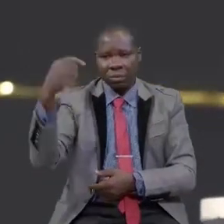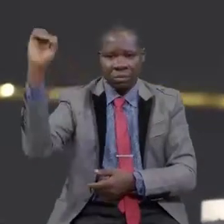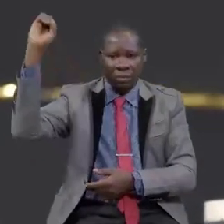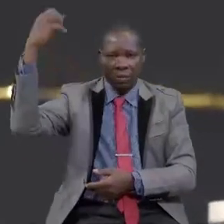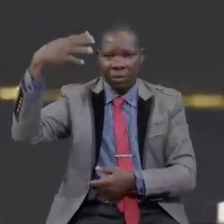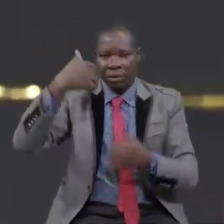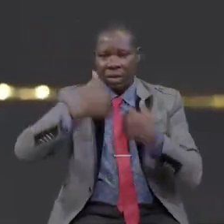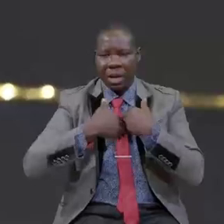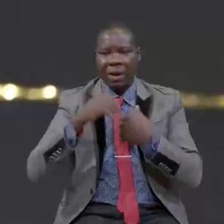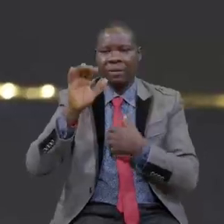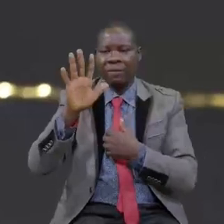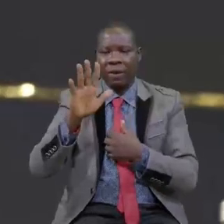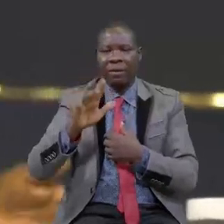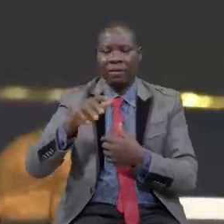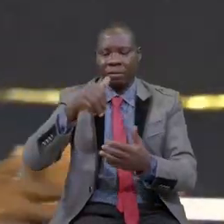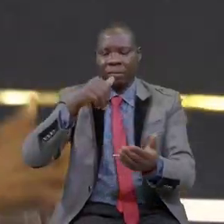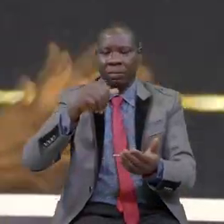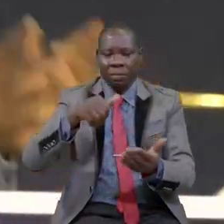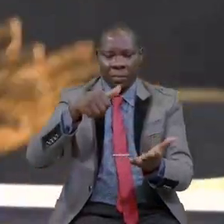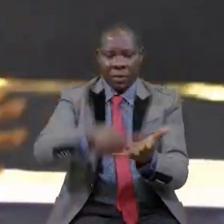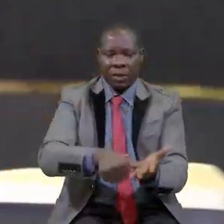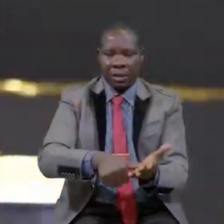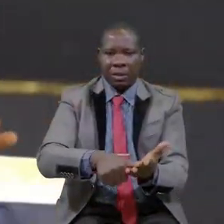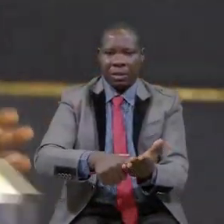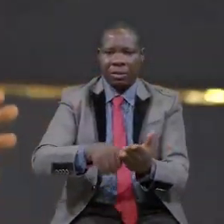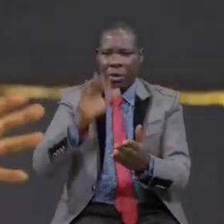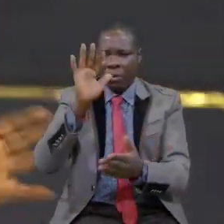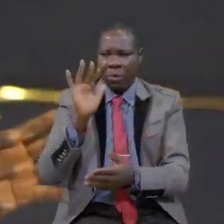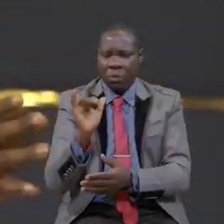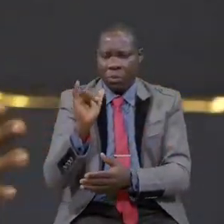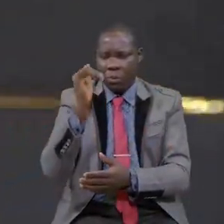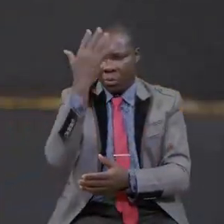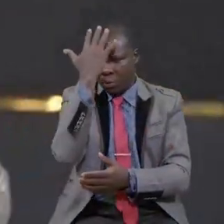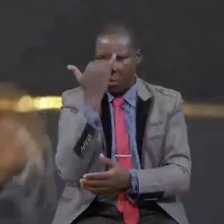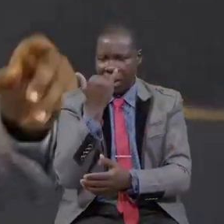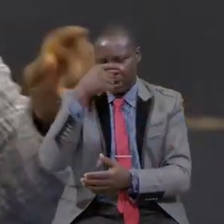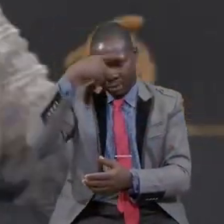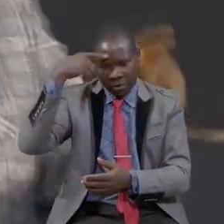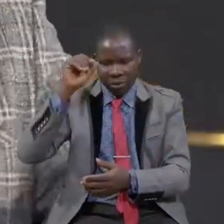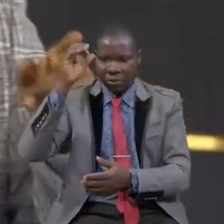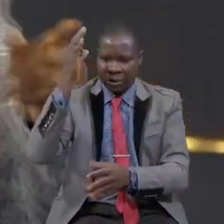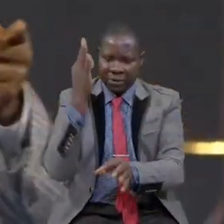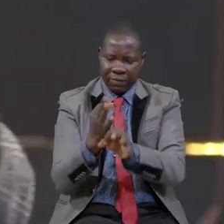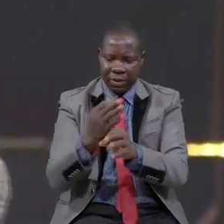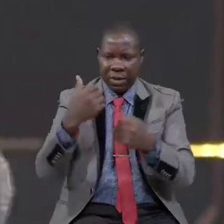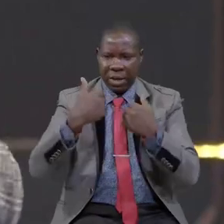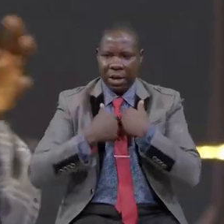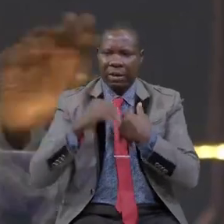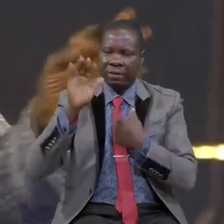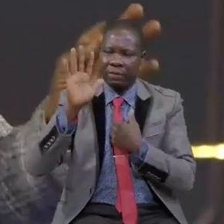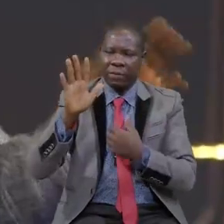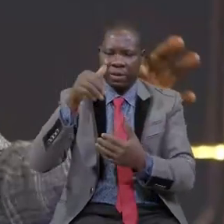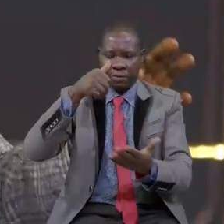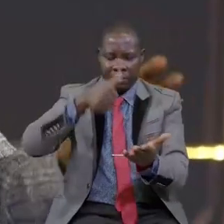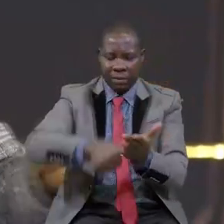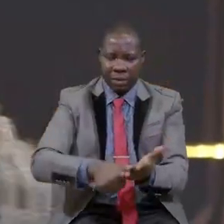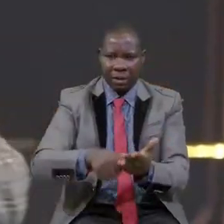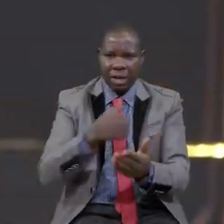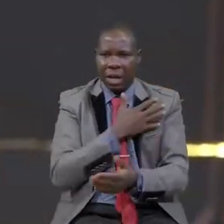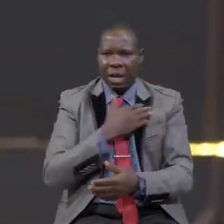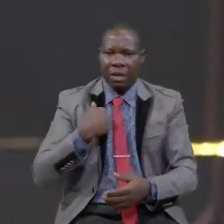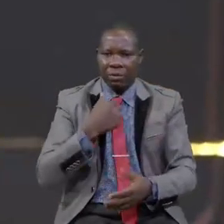a 5 lettres. Pourquoi? Parce que la foi en anglais a 5 lettres. Et nous connectons